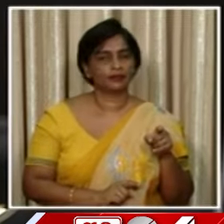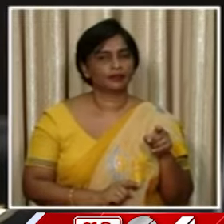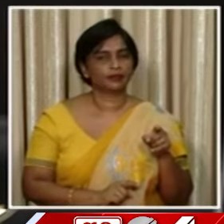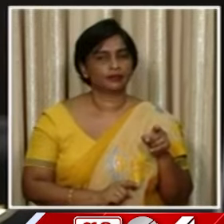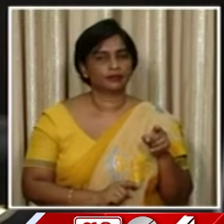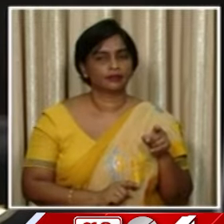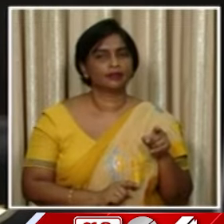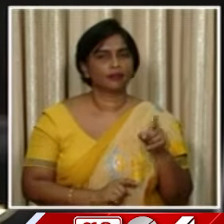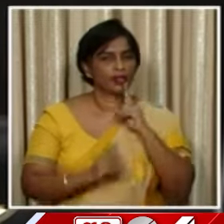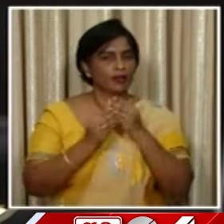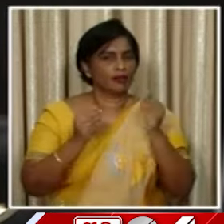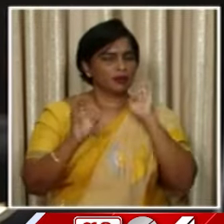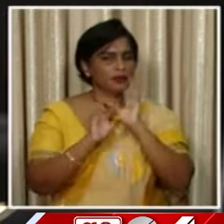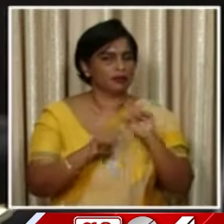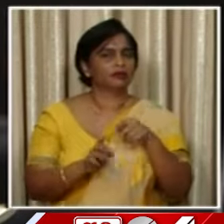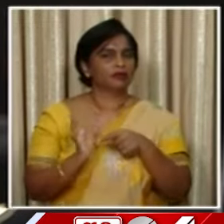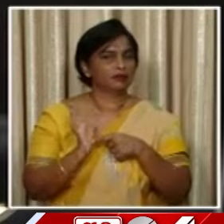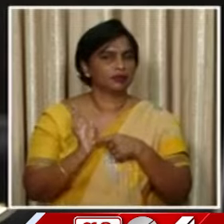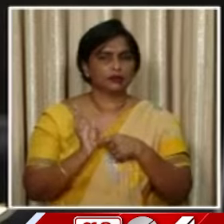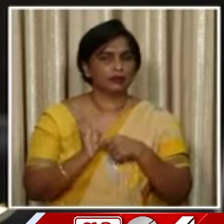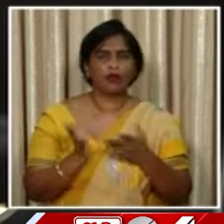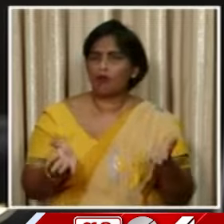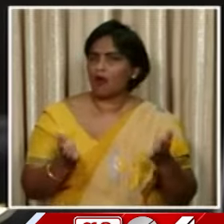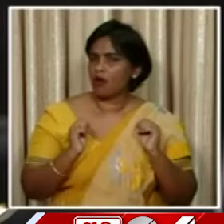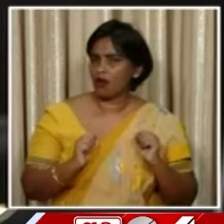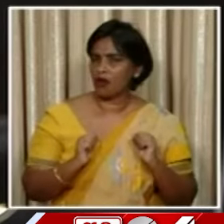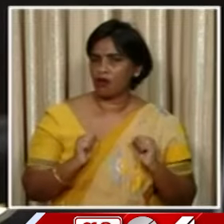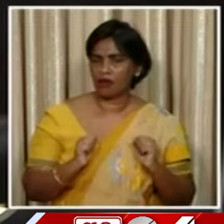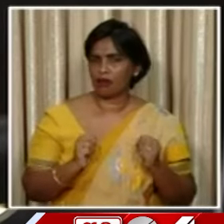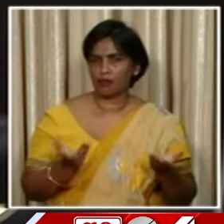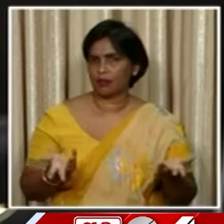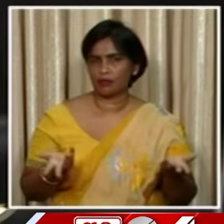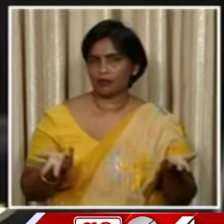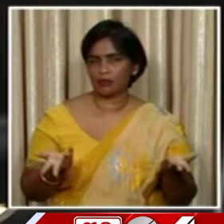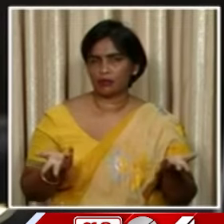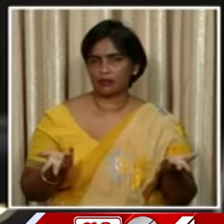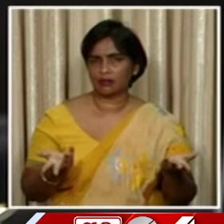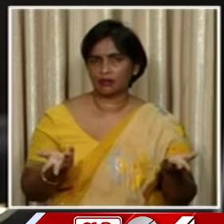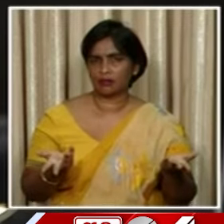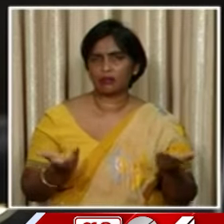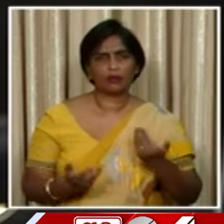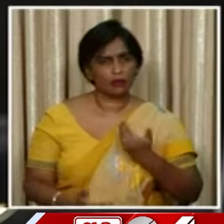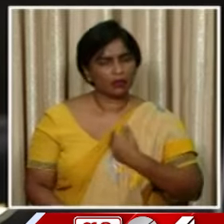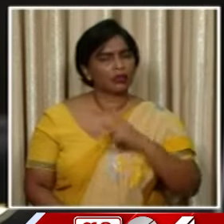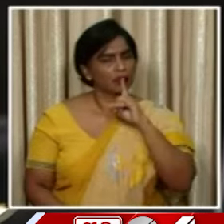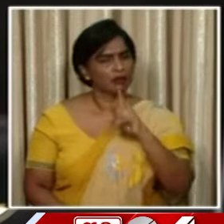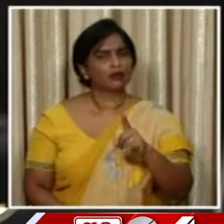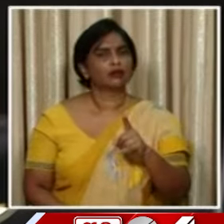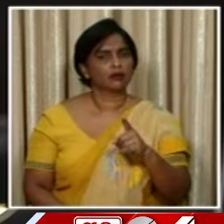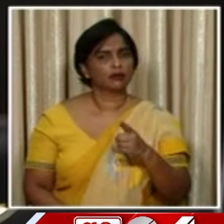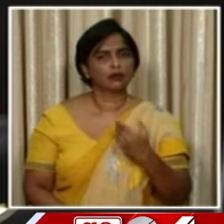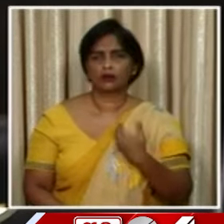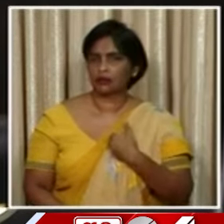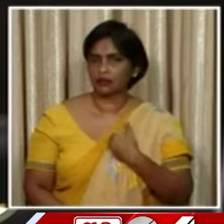මේ ප්‍රවෘත්තියක් වාර්තා වෙනවා. මෙහෙම වෙන්නේ කොහොමද ගරු සභානායක කතානායකතුමා? මම කියන්නේ එදා